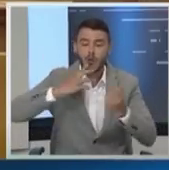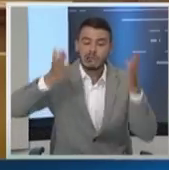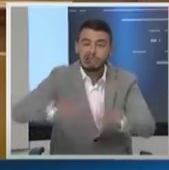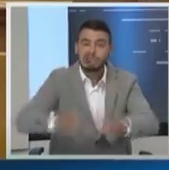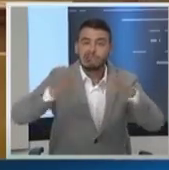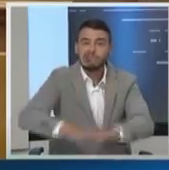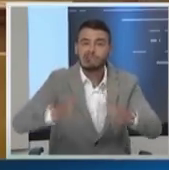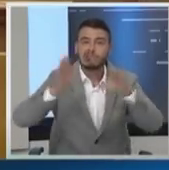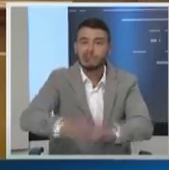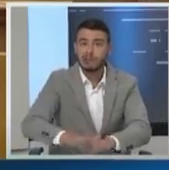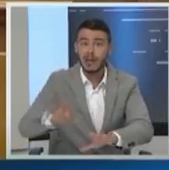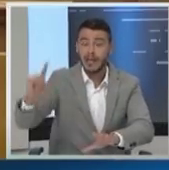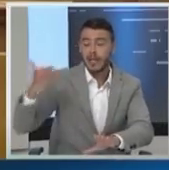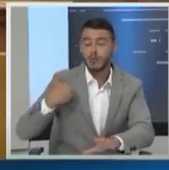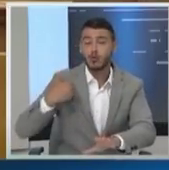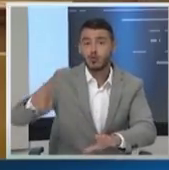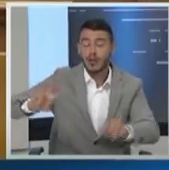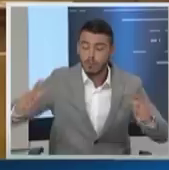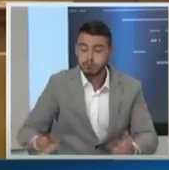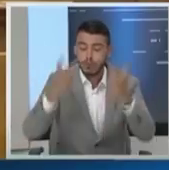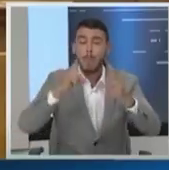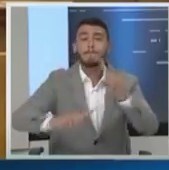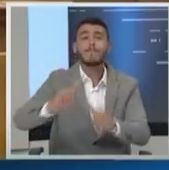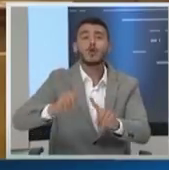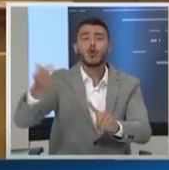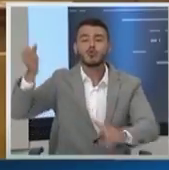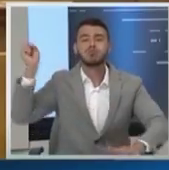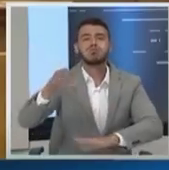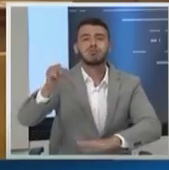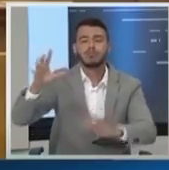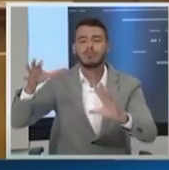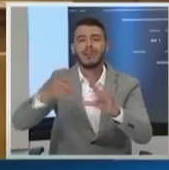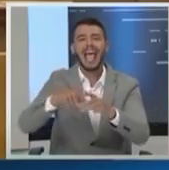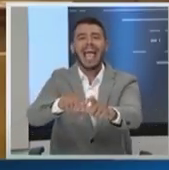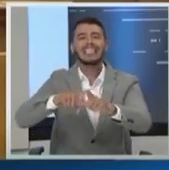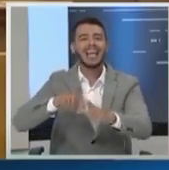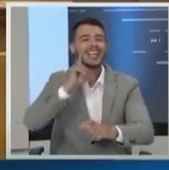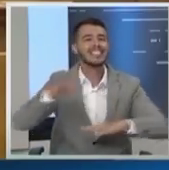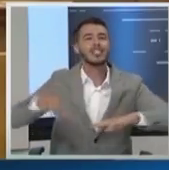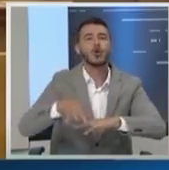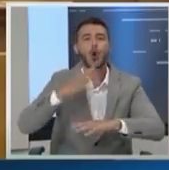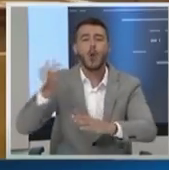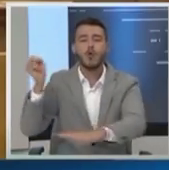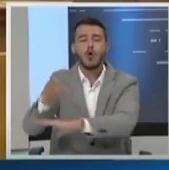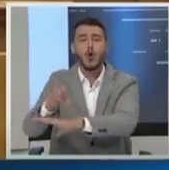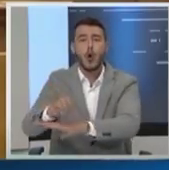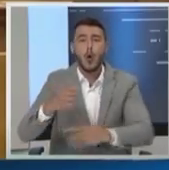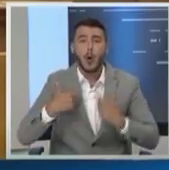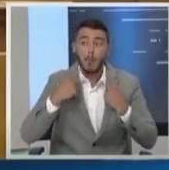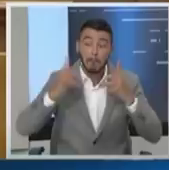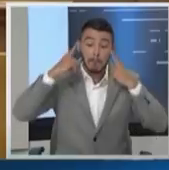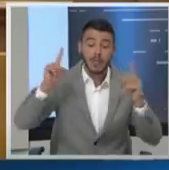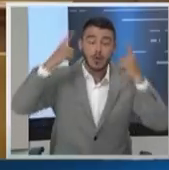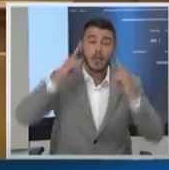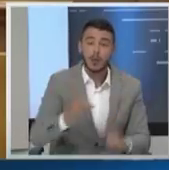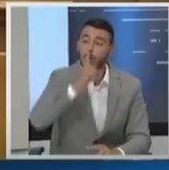ζητούσαν να αποκαλύψω ποιος είναι αυτός που χρηματοδοτεί τις επιχειρηματικές δραστηριότητες της συζύγου μου, και εγώ σιωπούσα επί